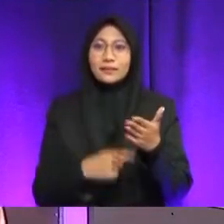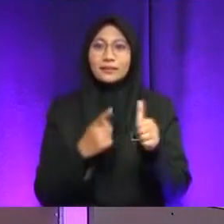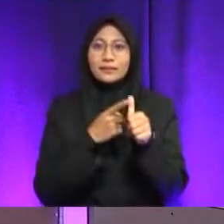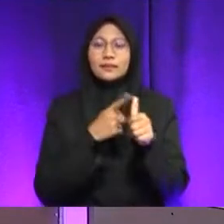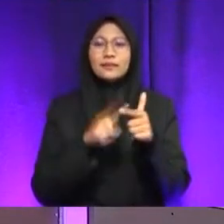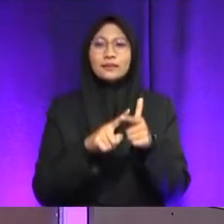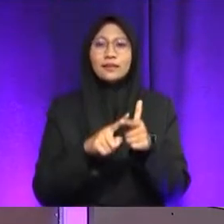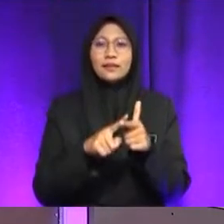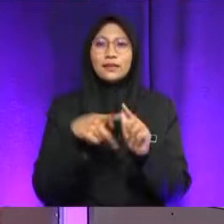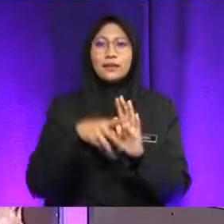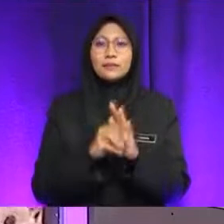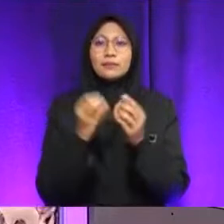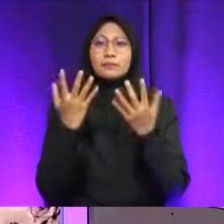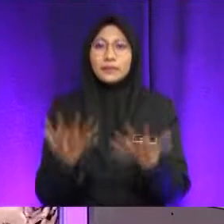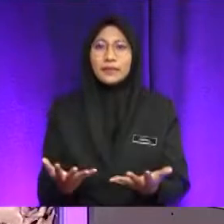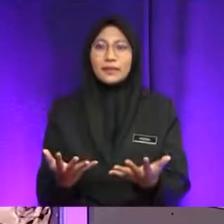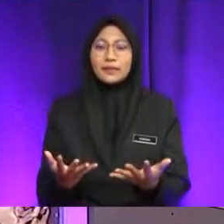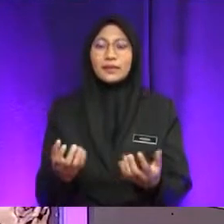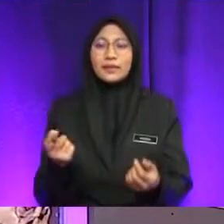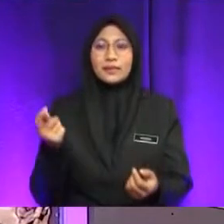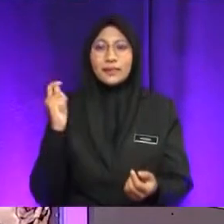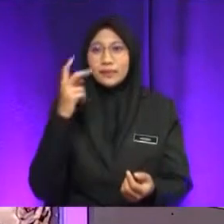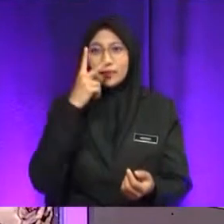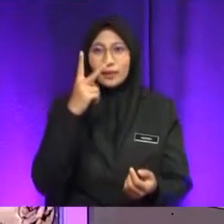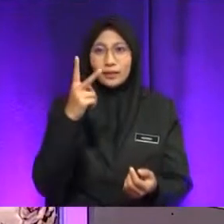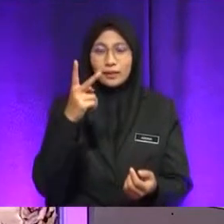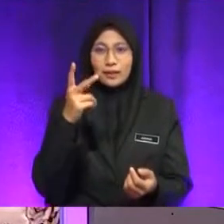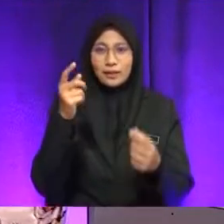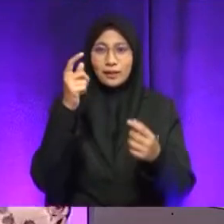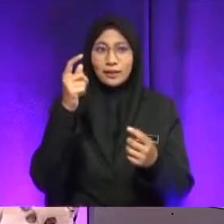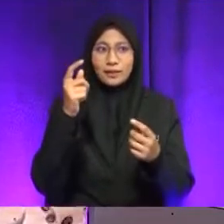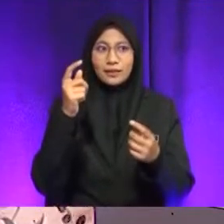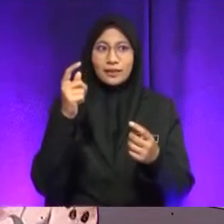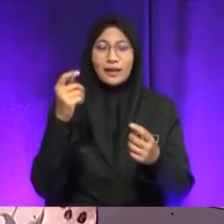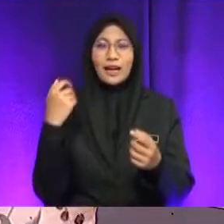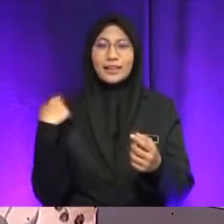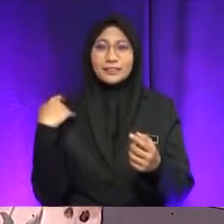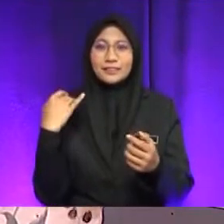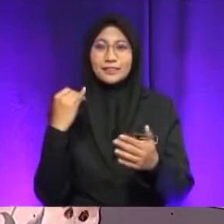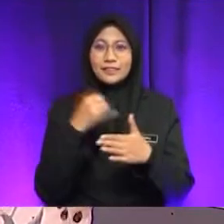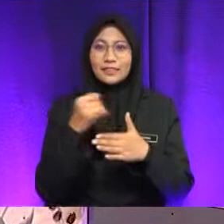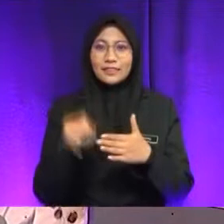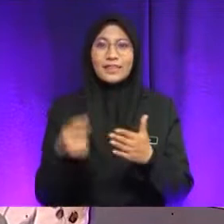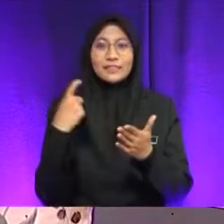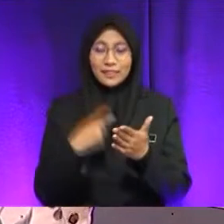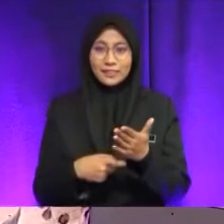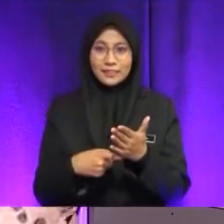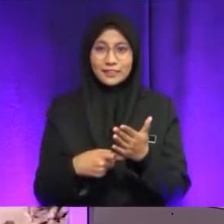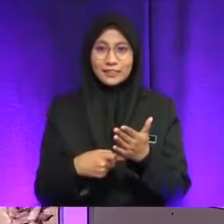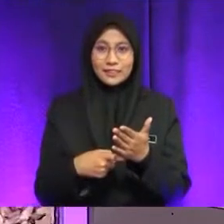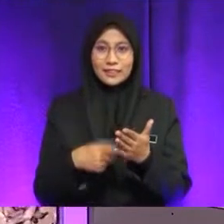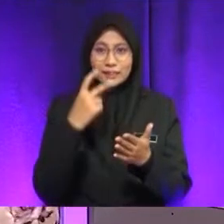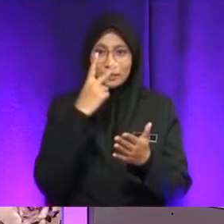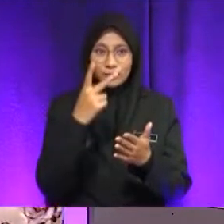kite dah tahu indeks harga sebenarnya Tapi indeks harga yang diberikan secara tak langsung Adina bagi tak bagi menyentuh